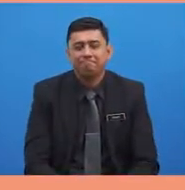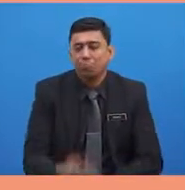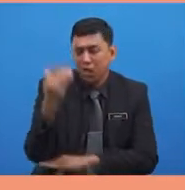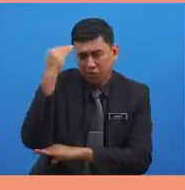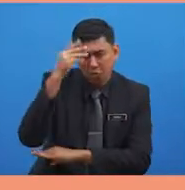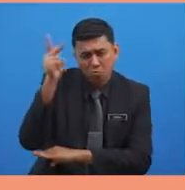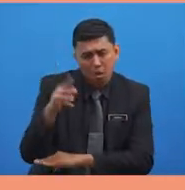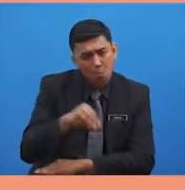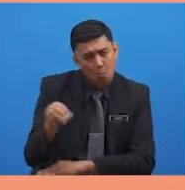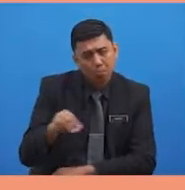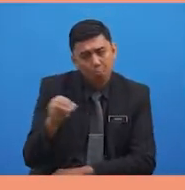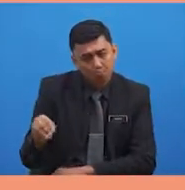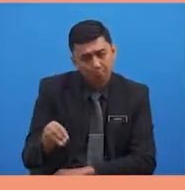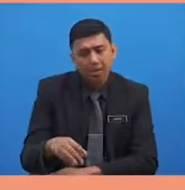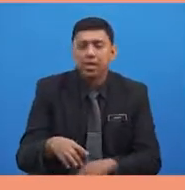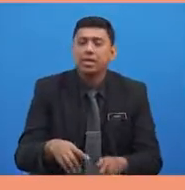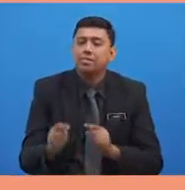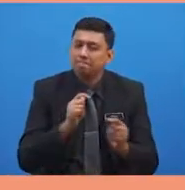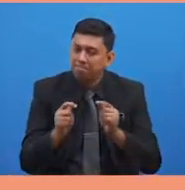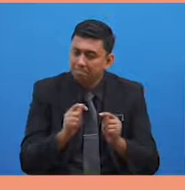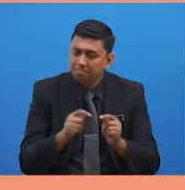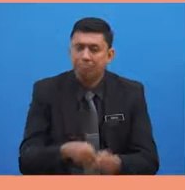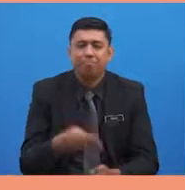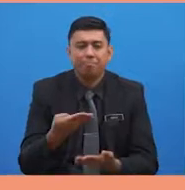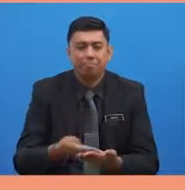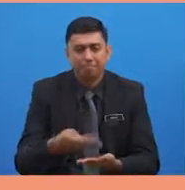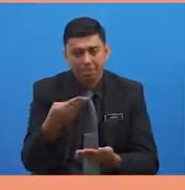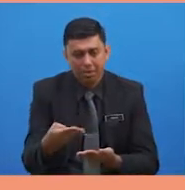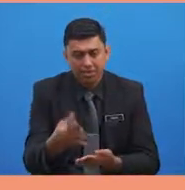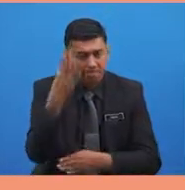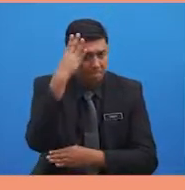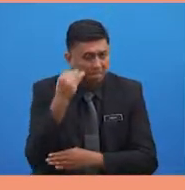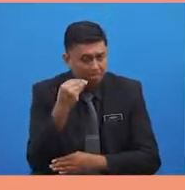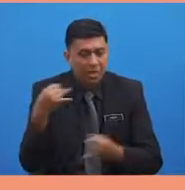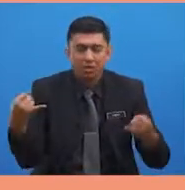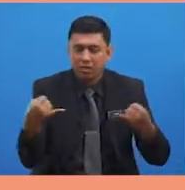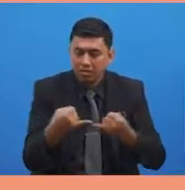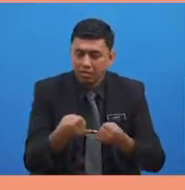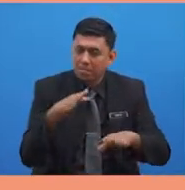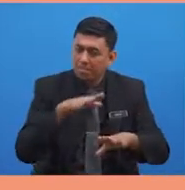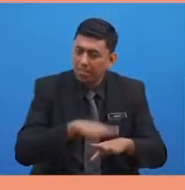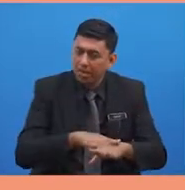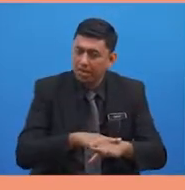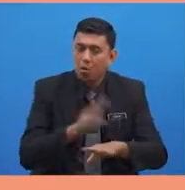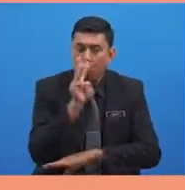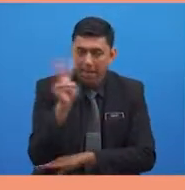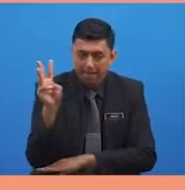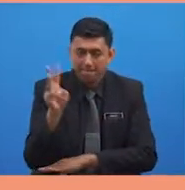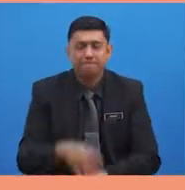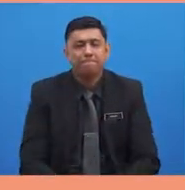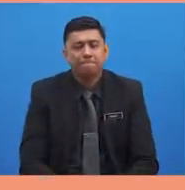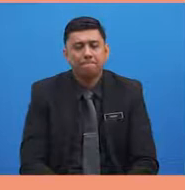Tahukah murid-murid semua tindakan yang memberikan pengalaman interaktif pada web browser ini